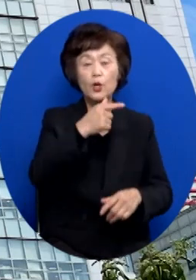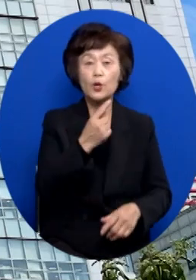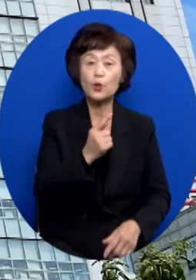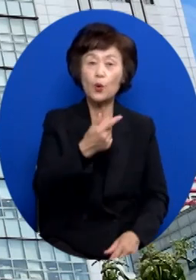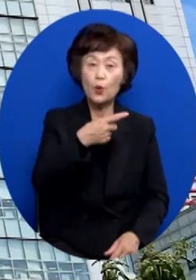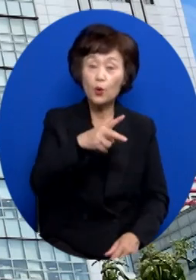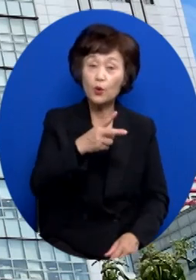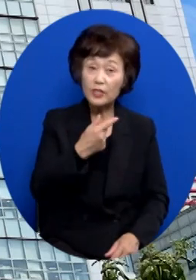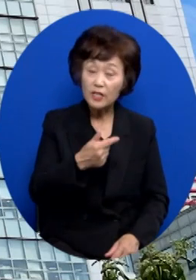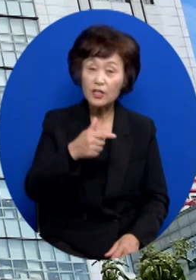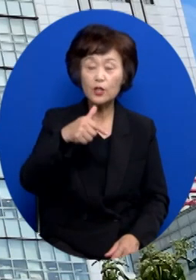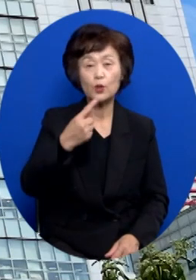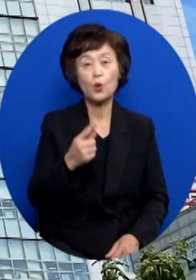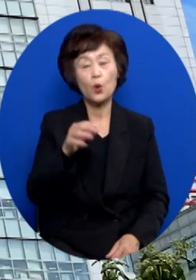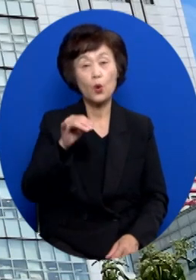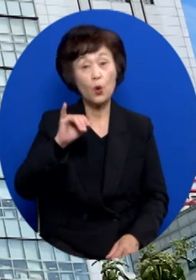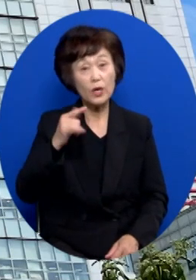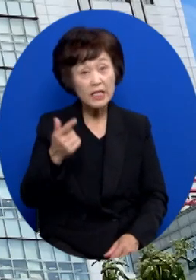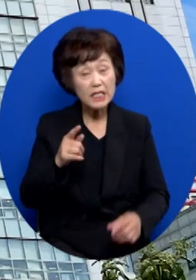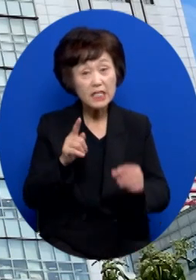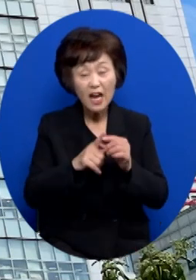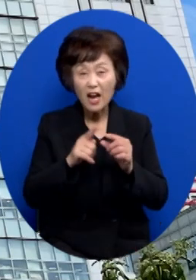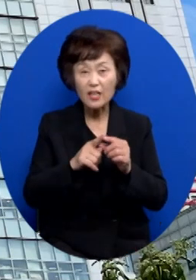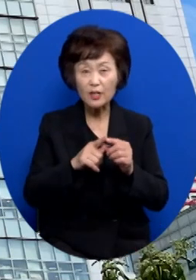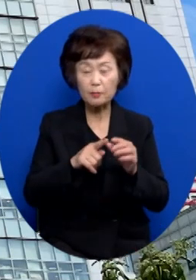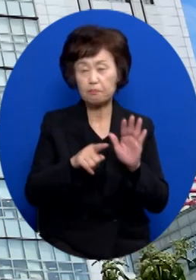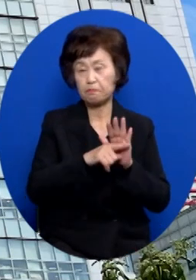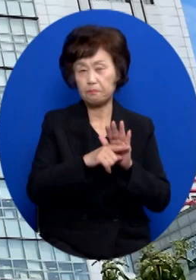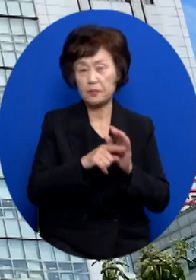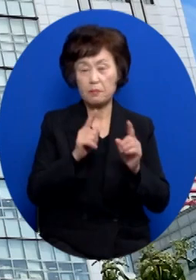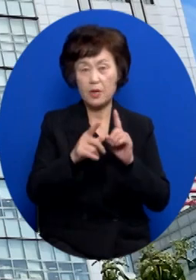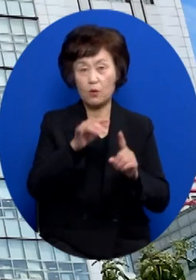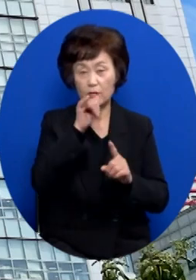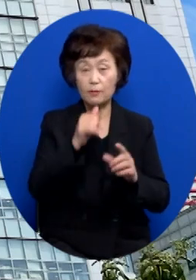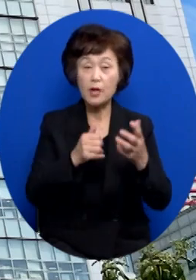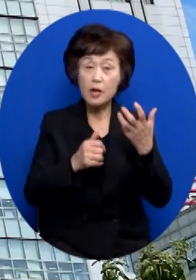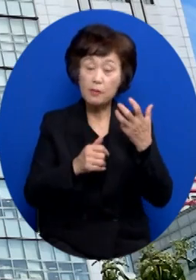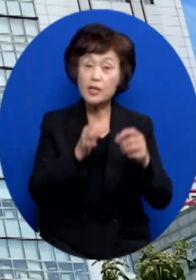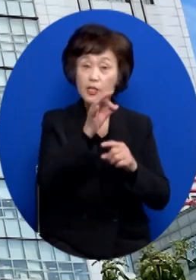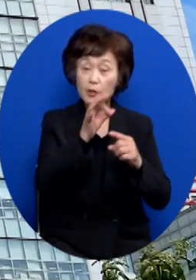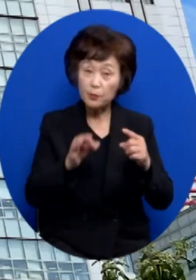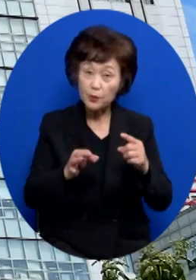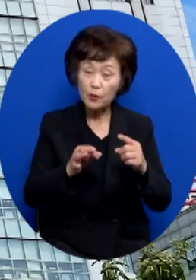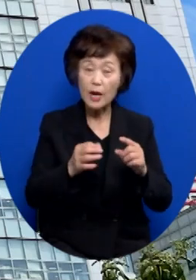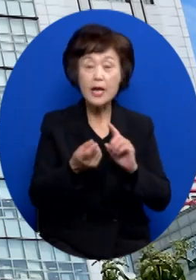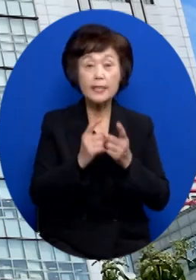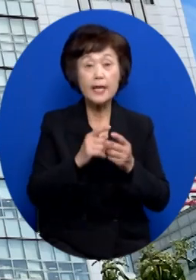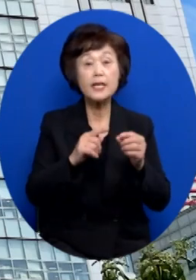용어에 부정적인 반응을 보였으며 약 82%가 노인의 대체 용어로